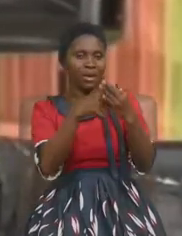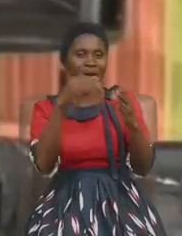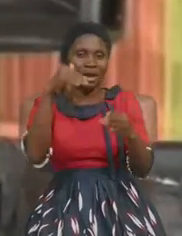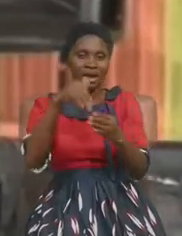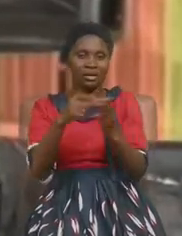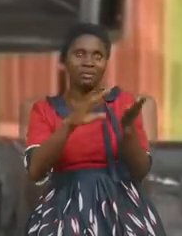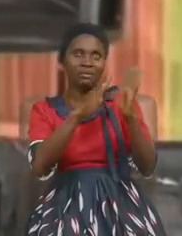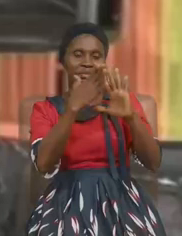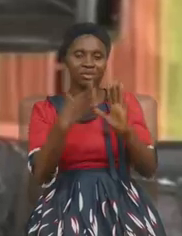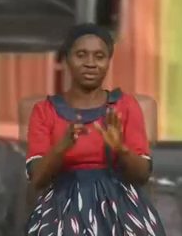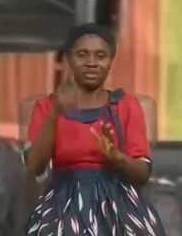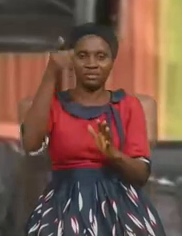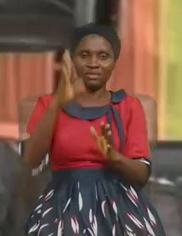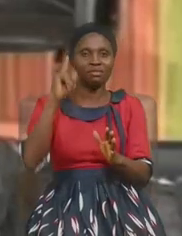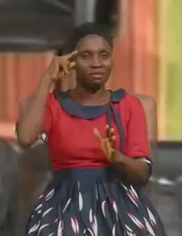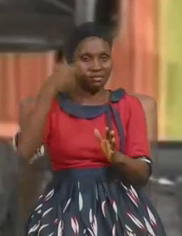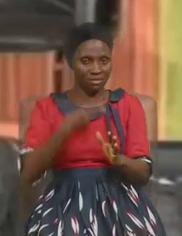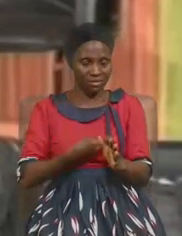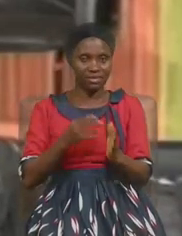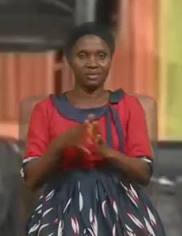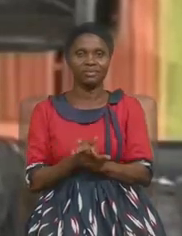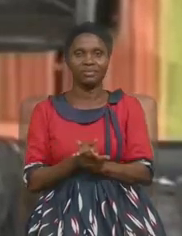nous devant la face de Dieu.